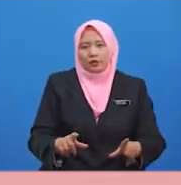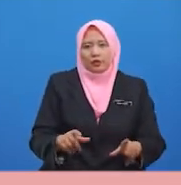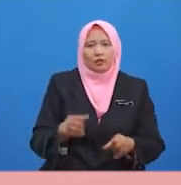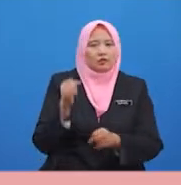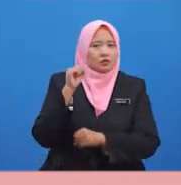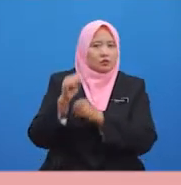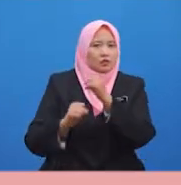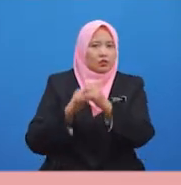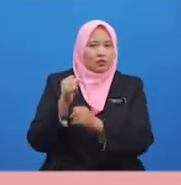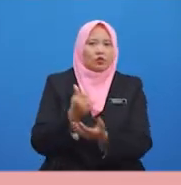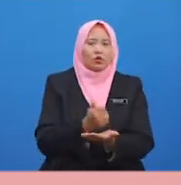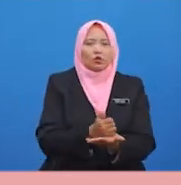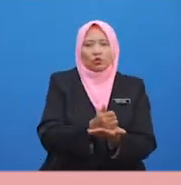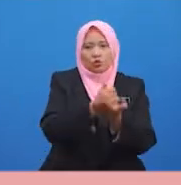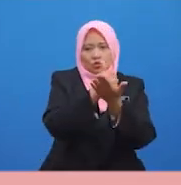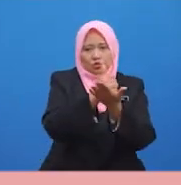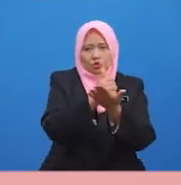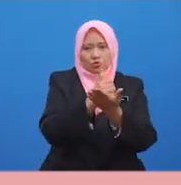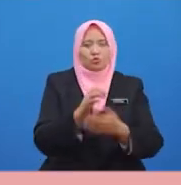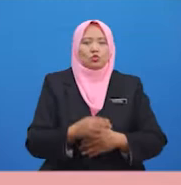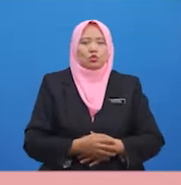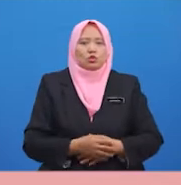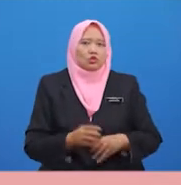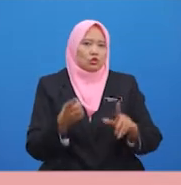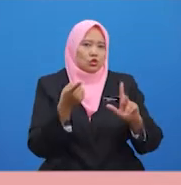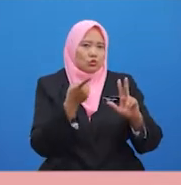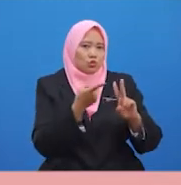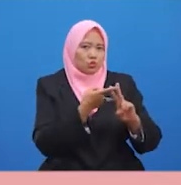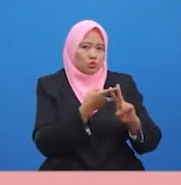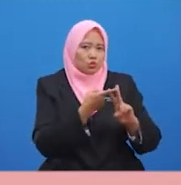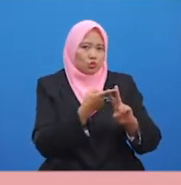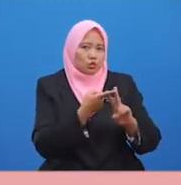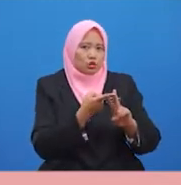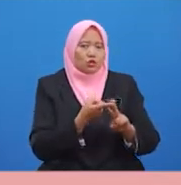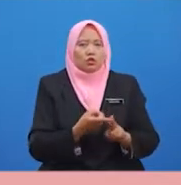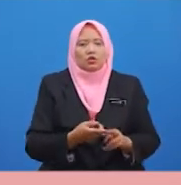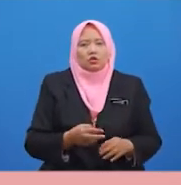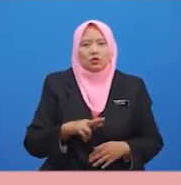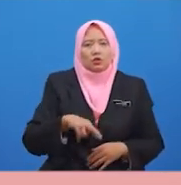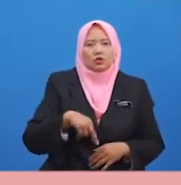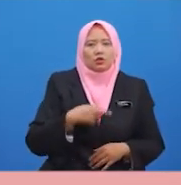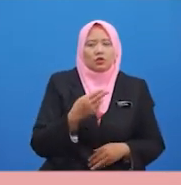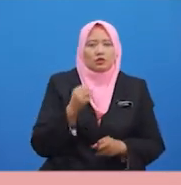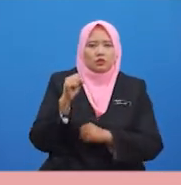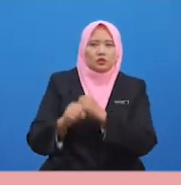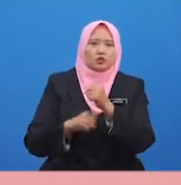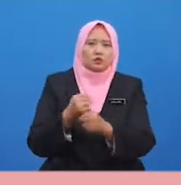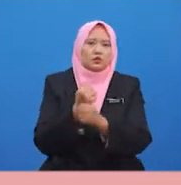sikap tolong-menolong antara satu sama lain. Kedua, timbul sikap